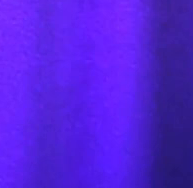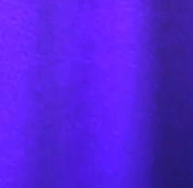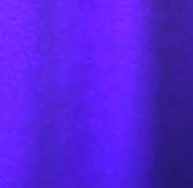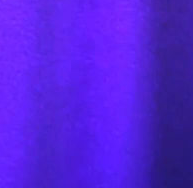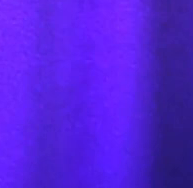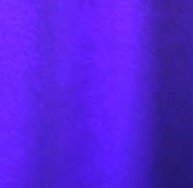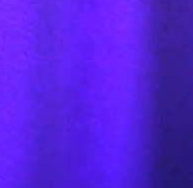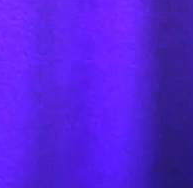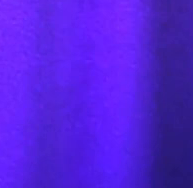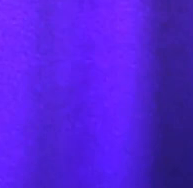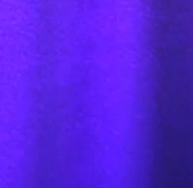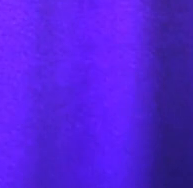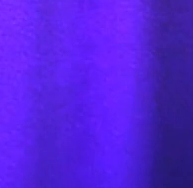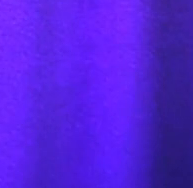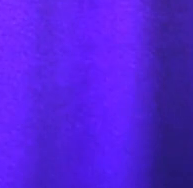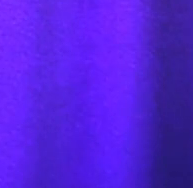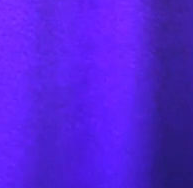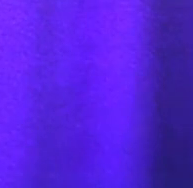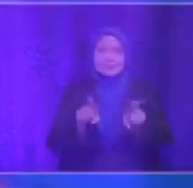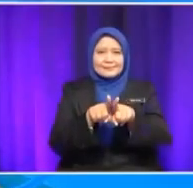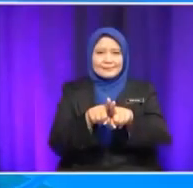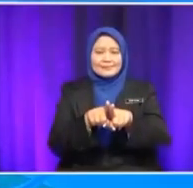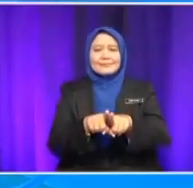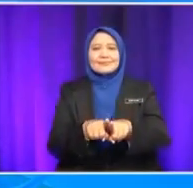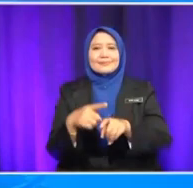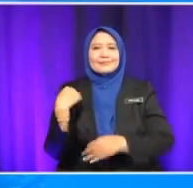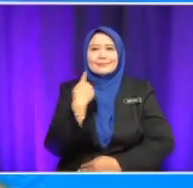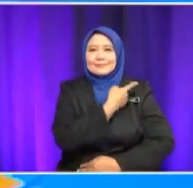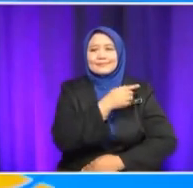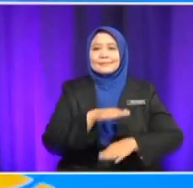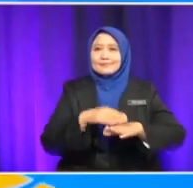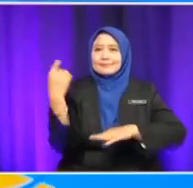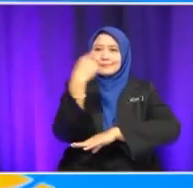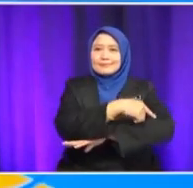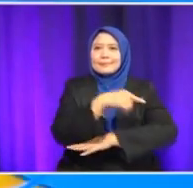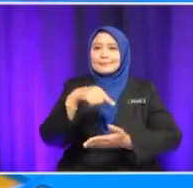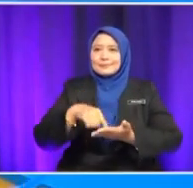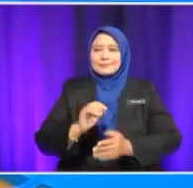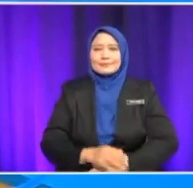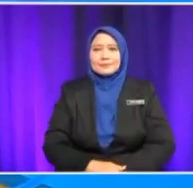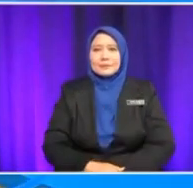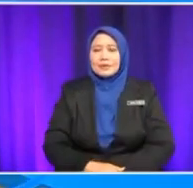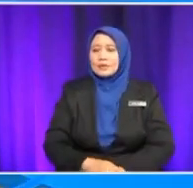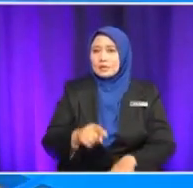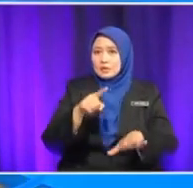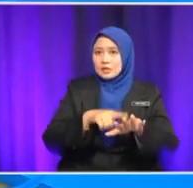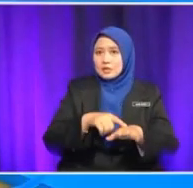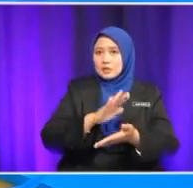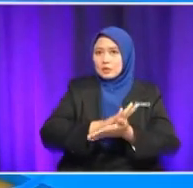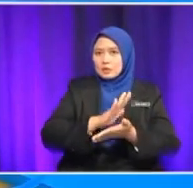Baik Terima Kasih Cikgu karena bersama dengan kita Pada hari ini Baik Ibu dekat sekolah